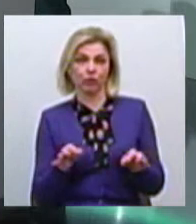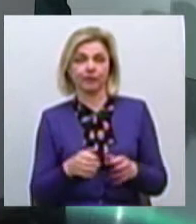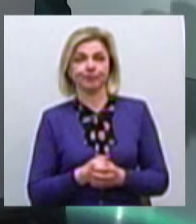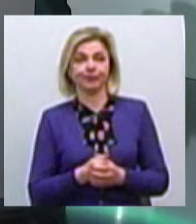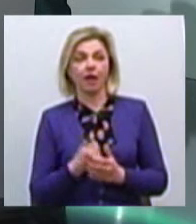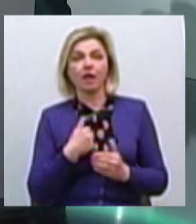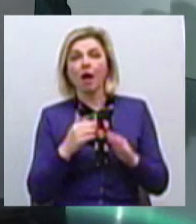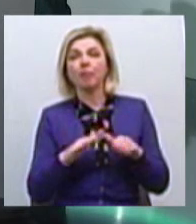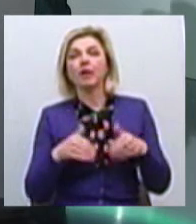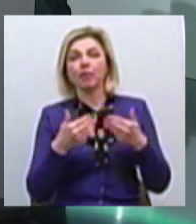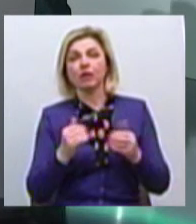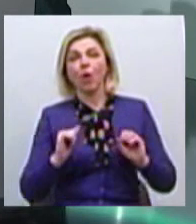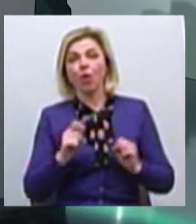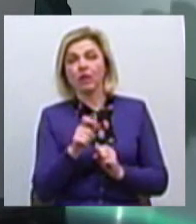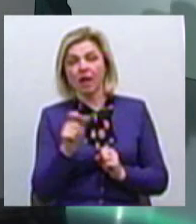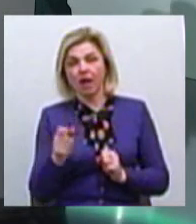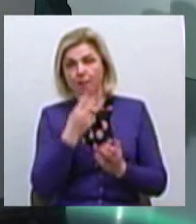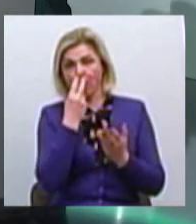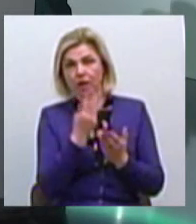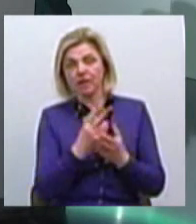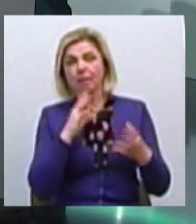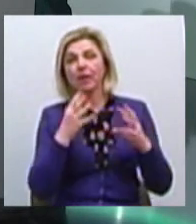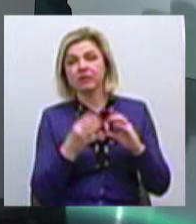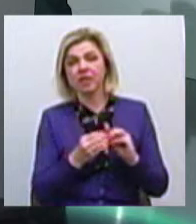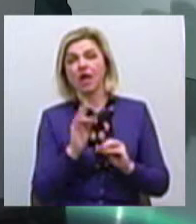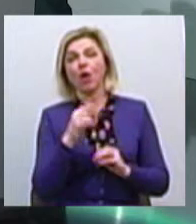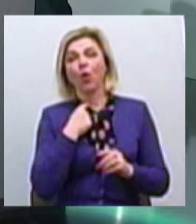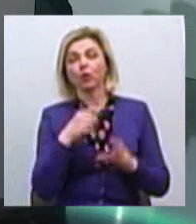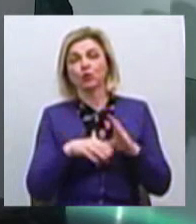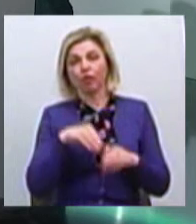показати на екрані підсумки голосування по Миколаївській області,